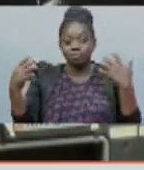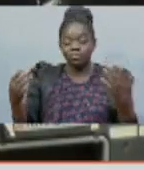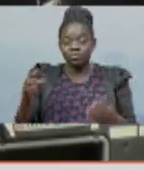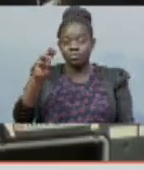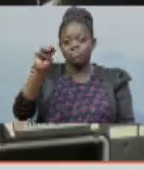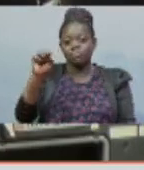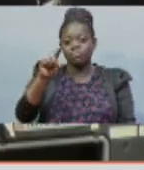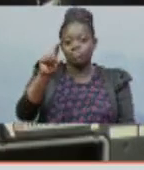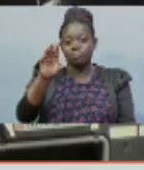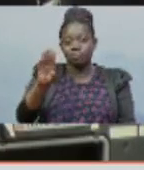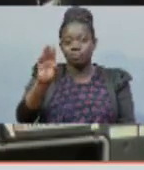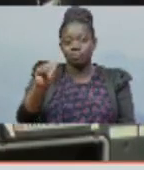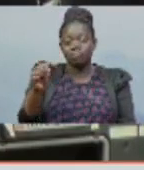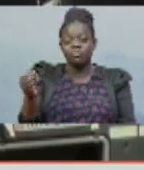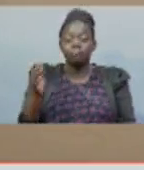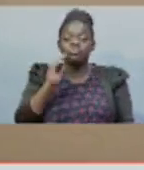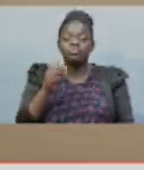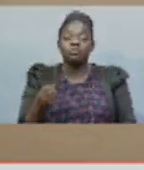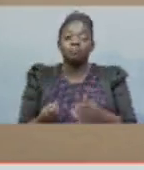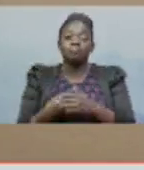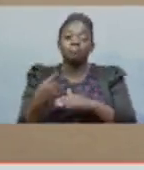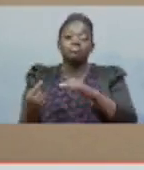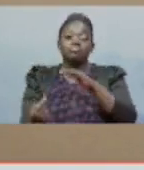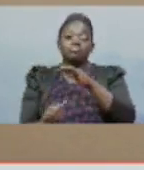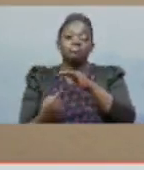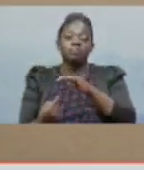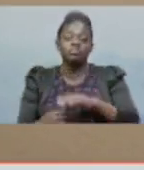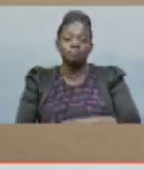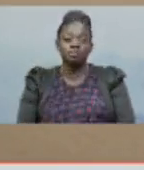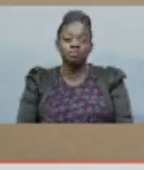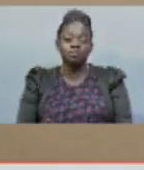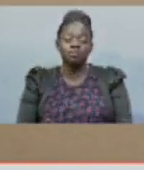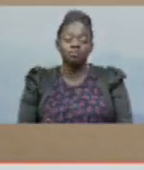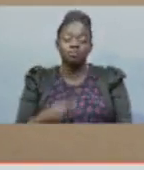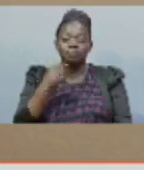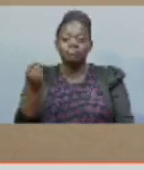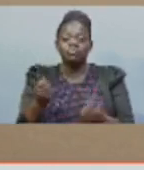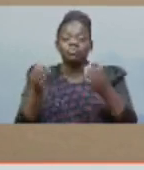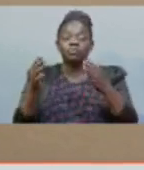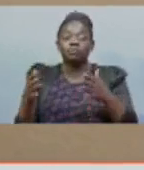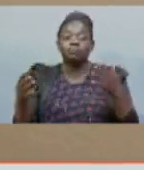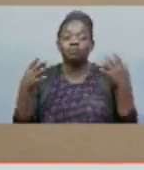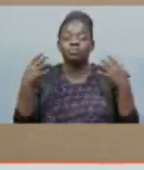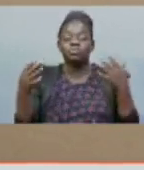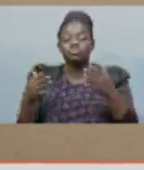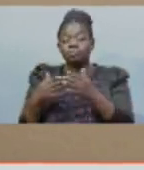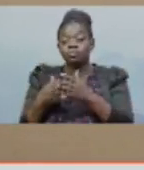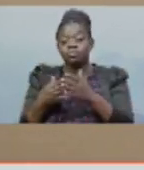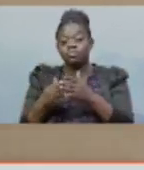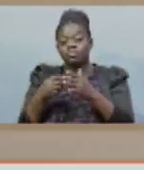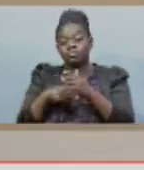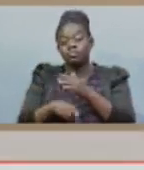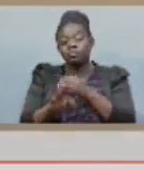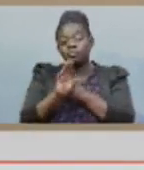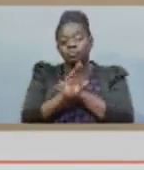n'akalimalaba ne Busia kavuddeko embeera eno nti abavuga ebimotoka ebinene baali balemeseddwa kubeera nga bayingira